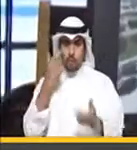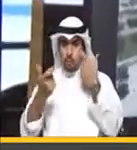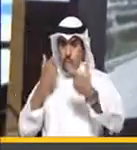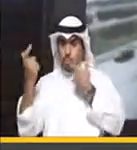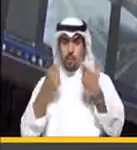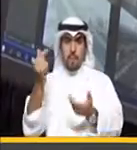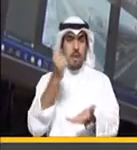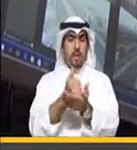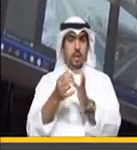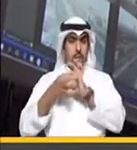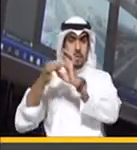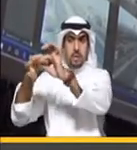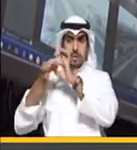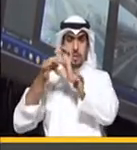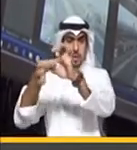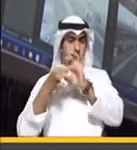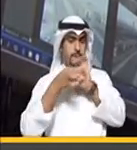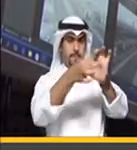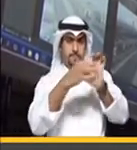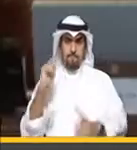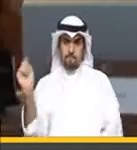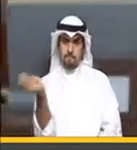المباشر مع القطاعات الأمنية.